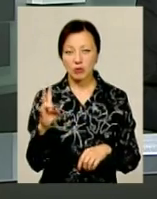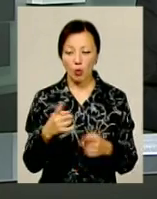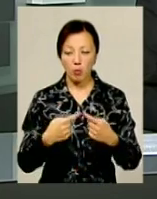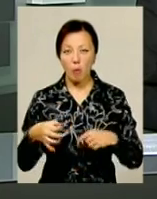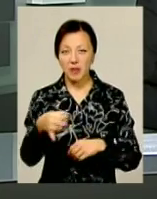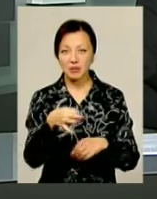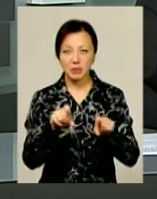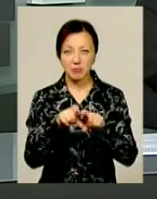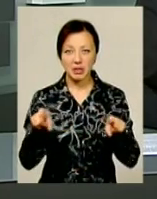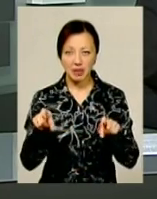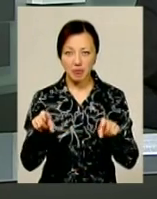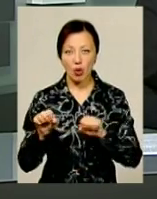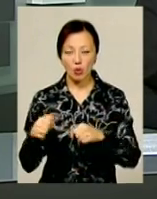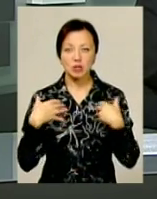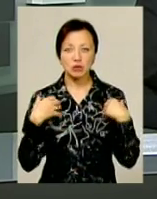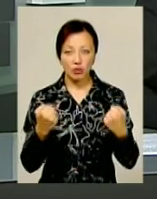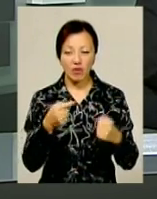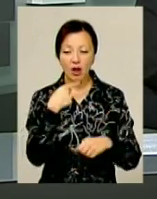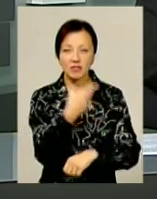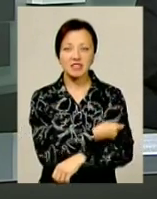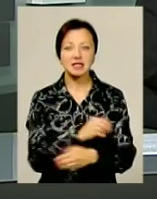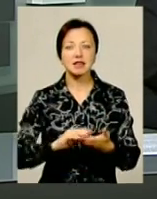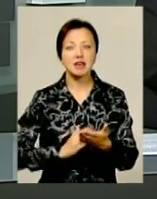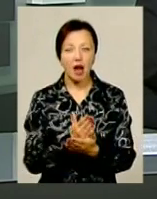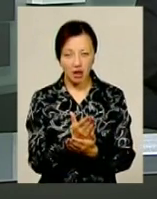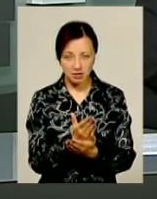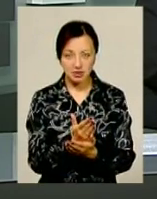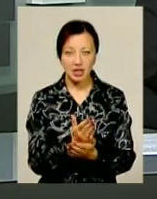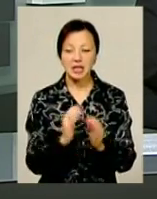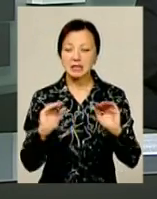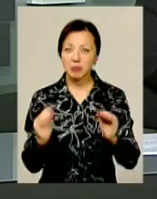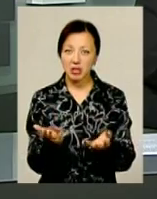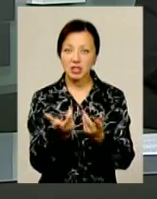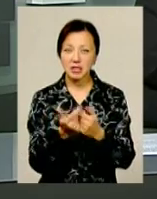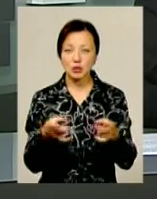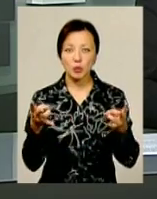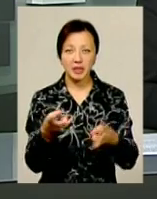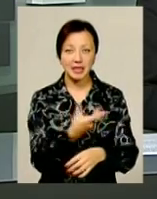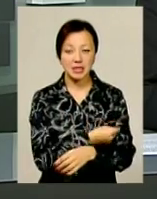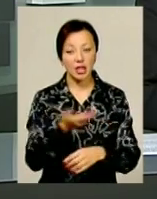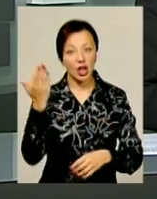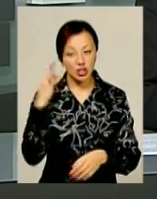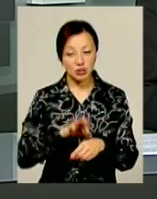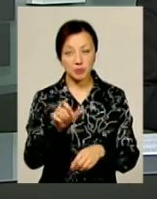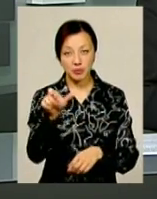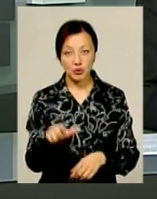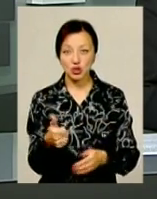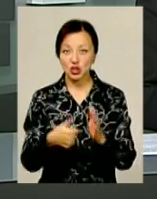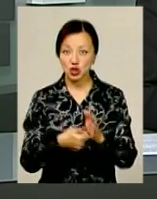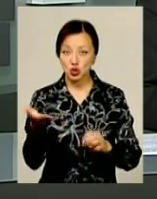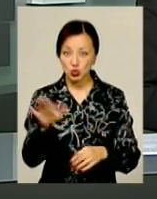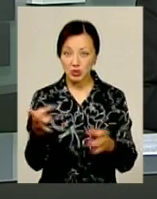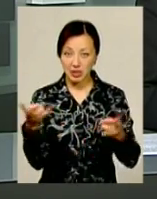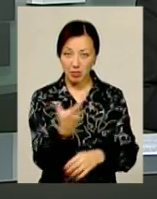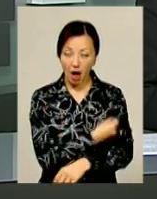охорони здоров'я запевняють, вакцини якісні, зменшилась і кількість необхідних ін'єкцій. Якщо раніше пацієнту кололи 6 доз, то